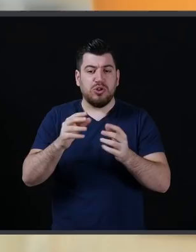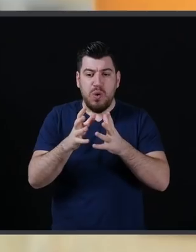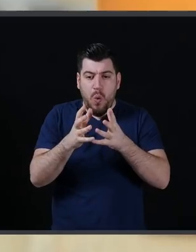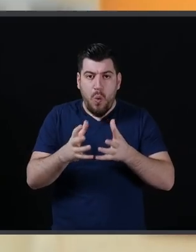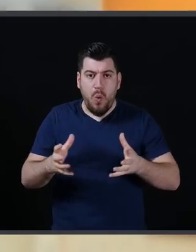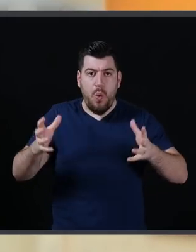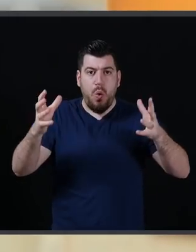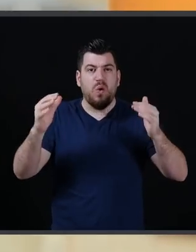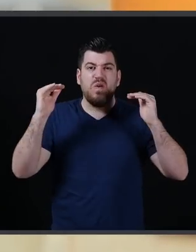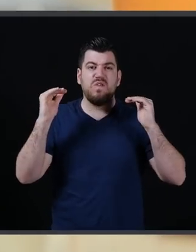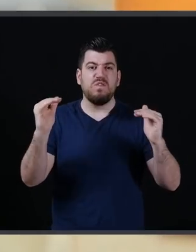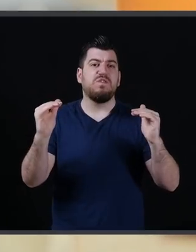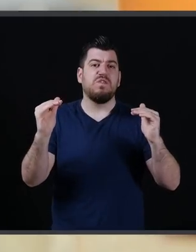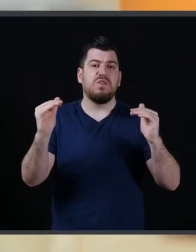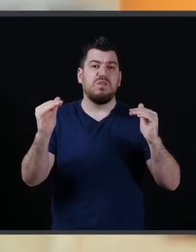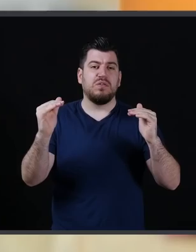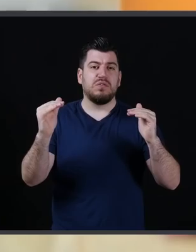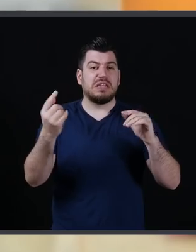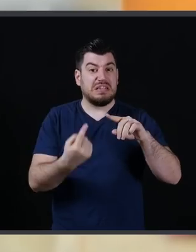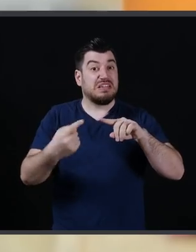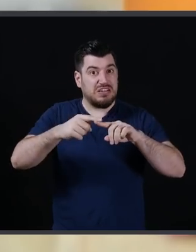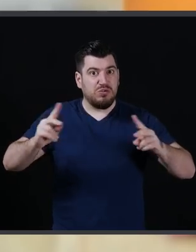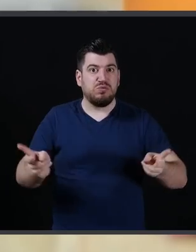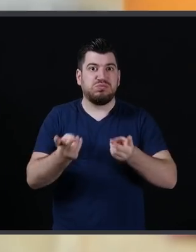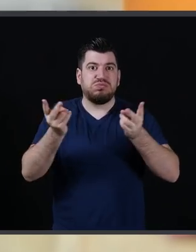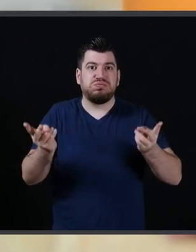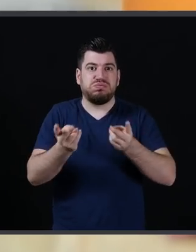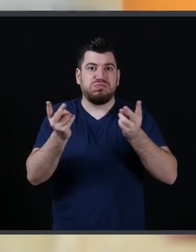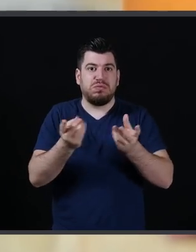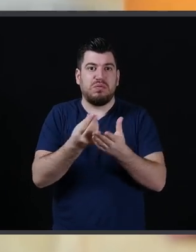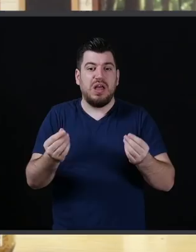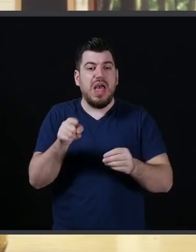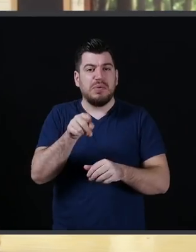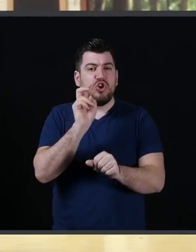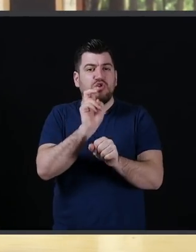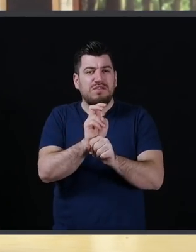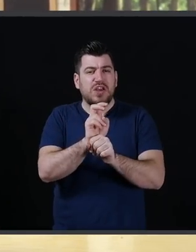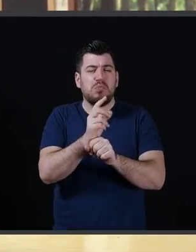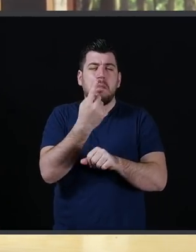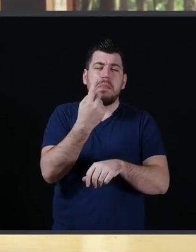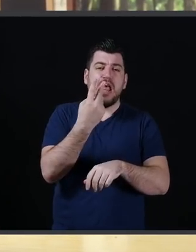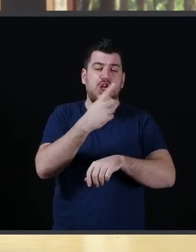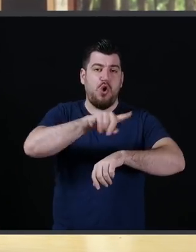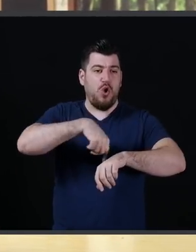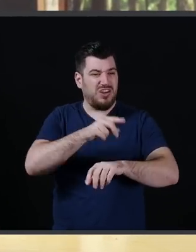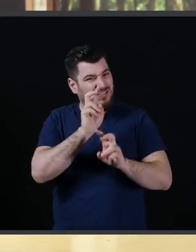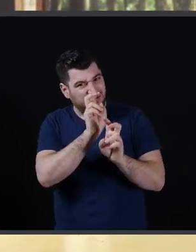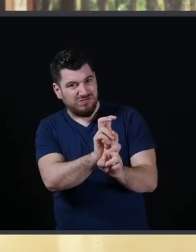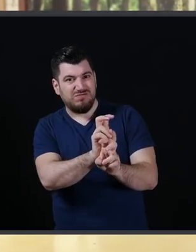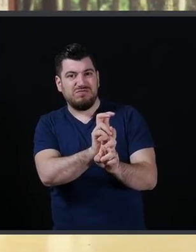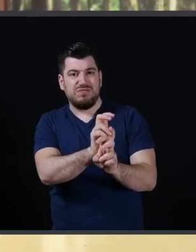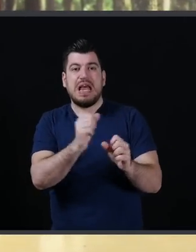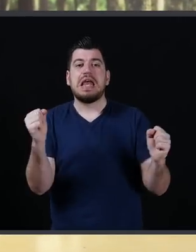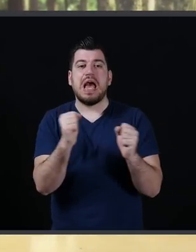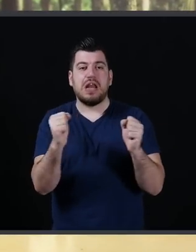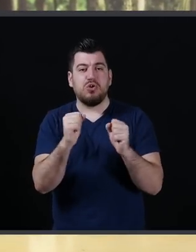του και να φουσκώσει λίγο ακόμα παραπάνω Αυτό που θα κάνουμε είναι να το αφησουμε έτσι, να κρυώσει τουλάχιστον 1-2 ώρες Δεν έχουμε